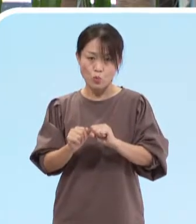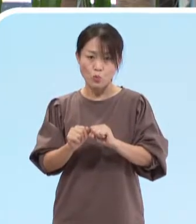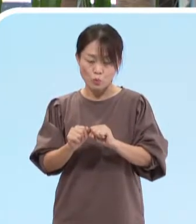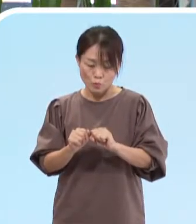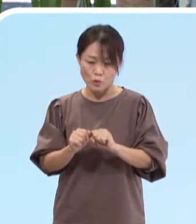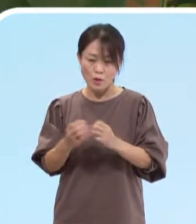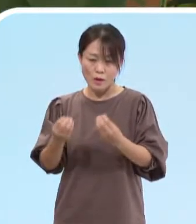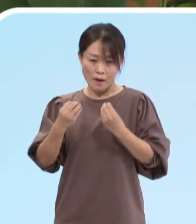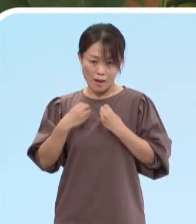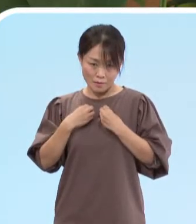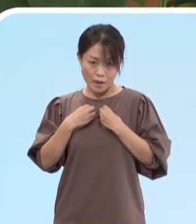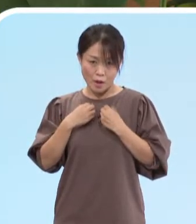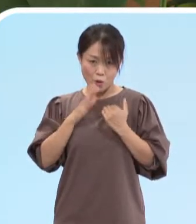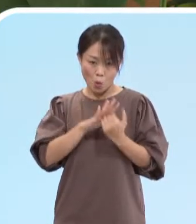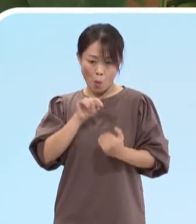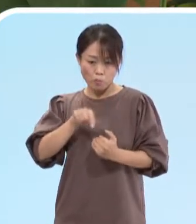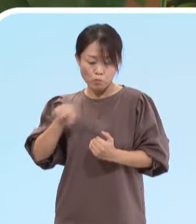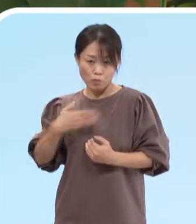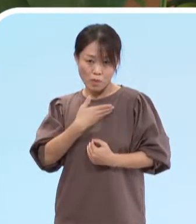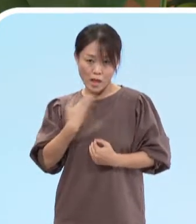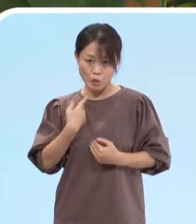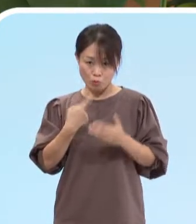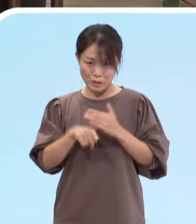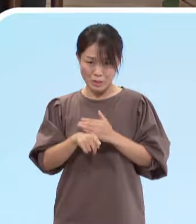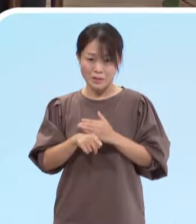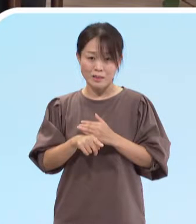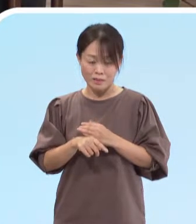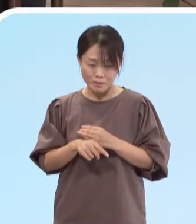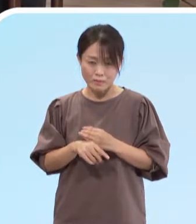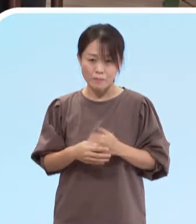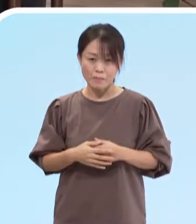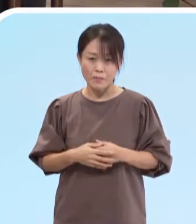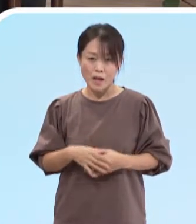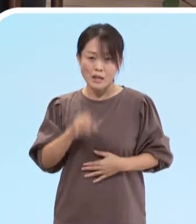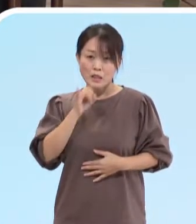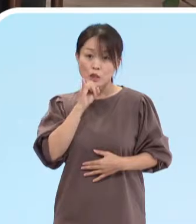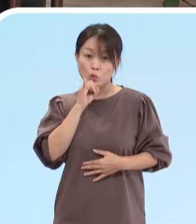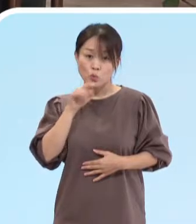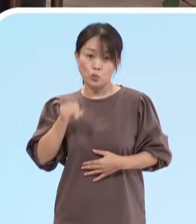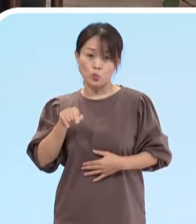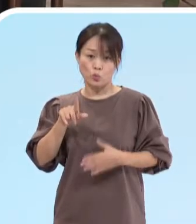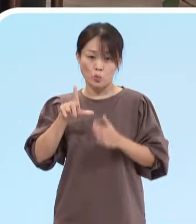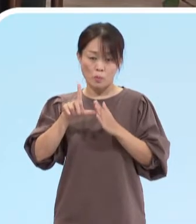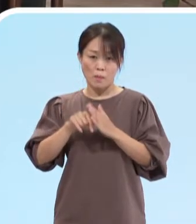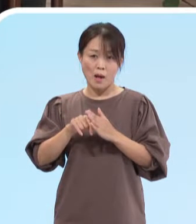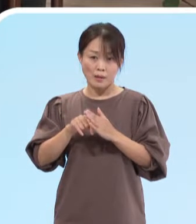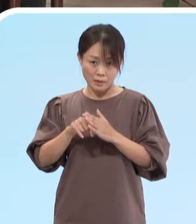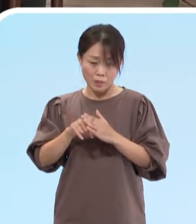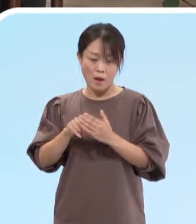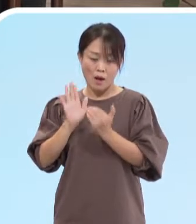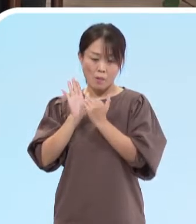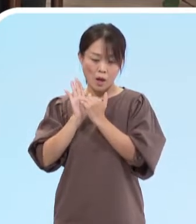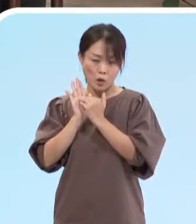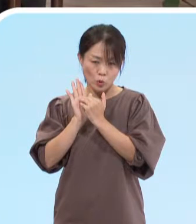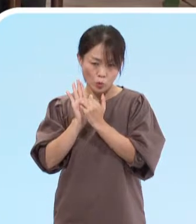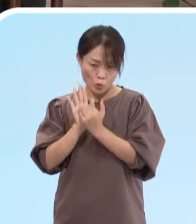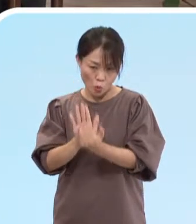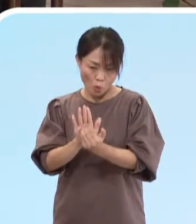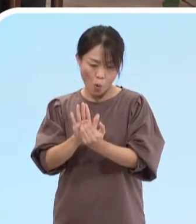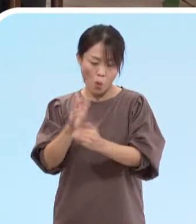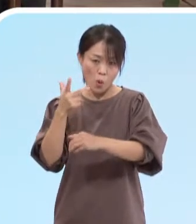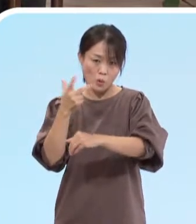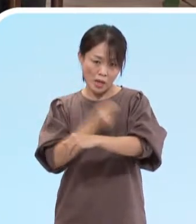っかりすることが両方の予防につながります。2つ目はですね、季節性のインフルエンザの予防に関しましては、強